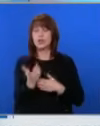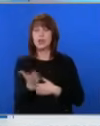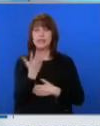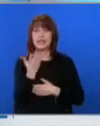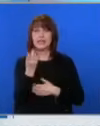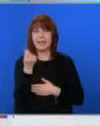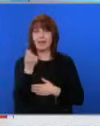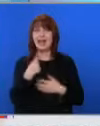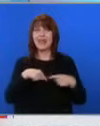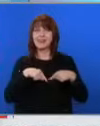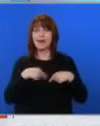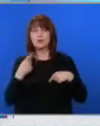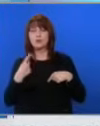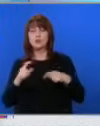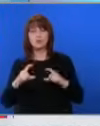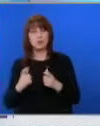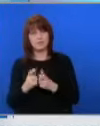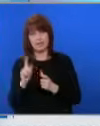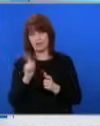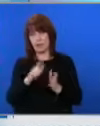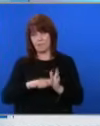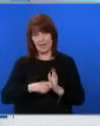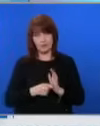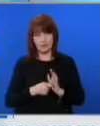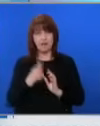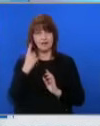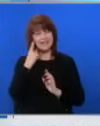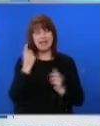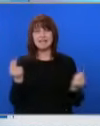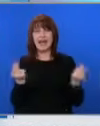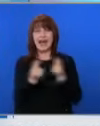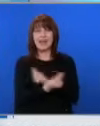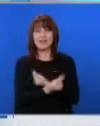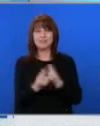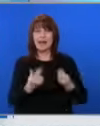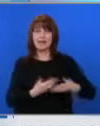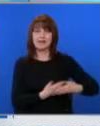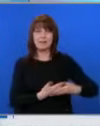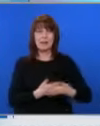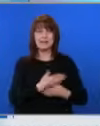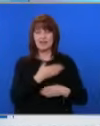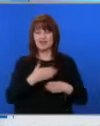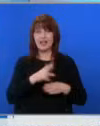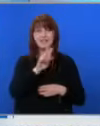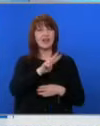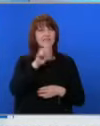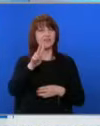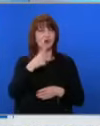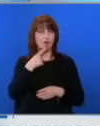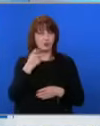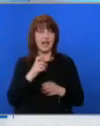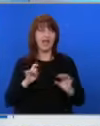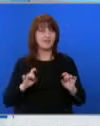семейства. Делото на другото семейство още не е приключило. Знаете, за размяната стана ясно в края на 2022 година. В